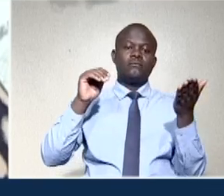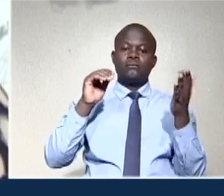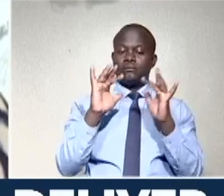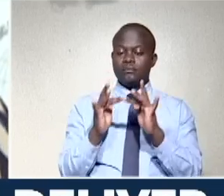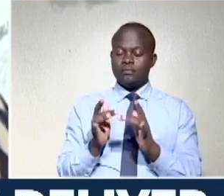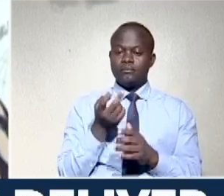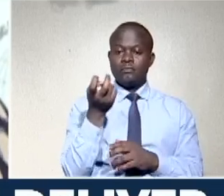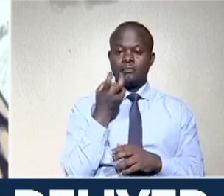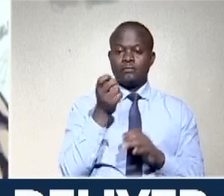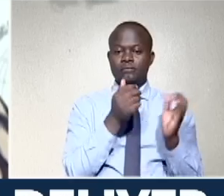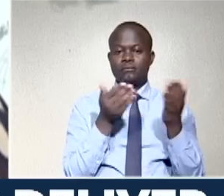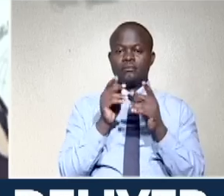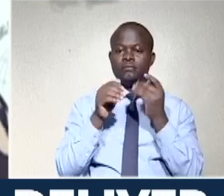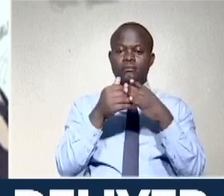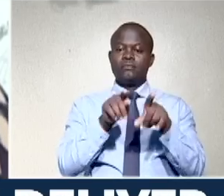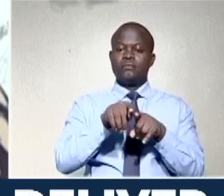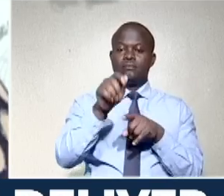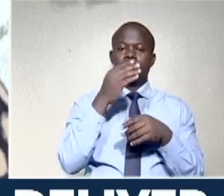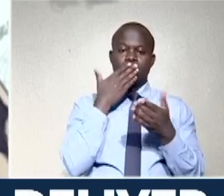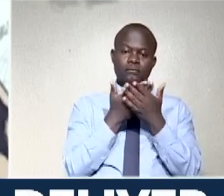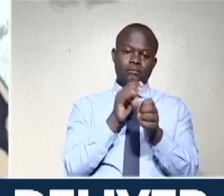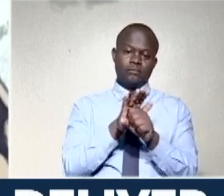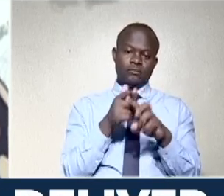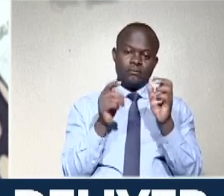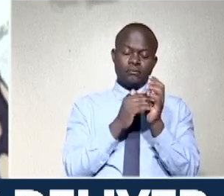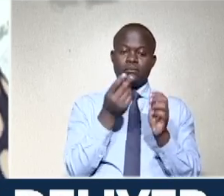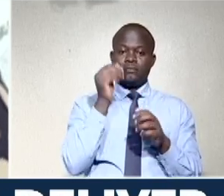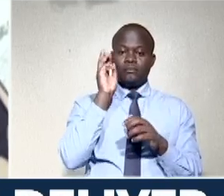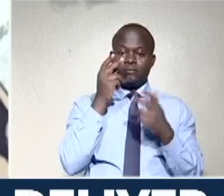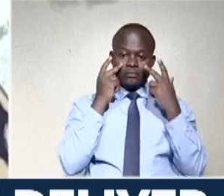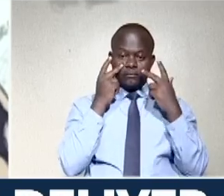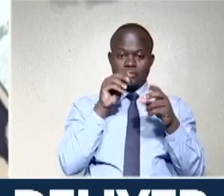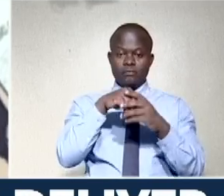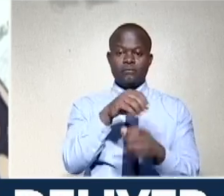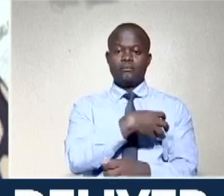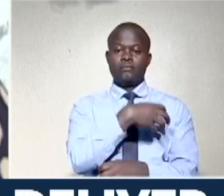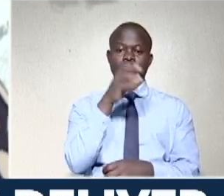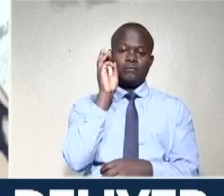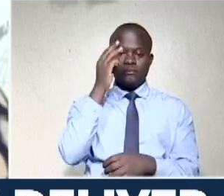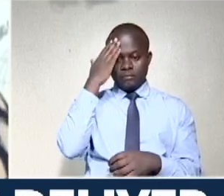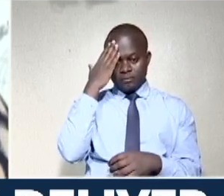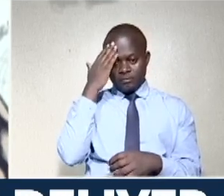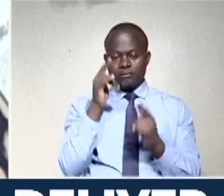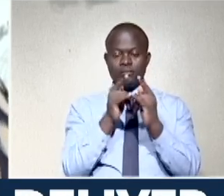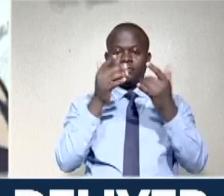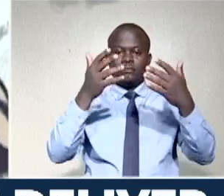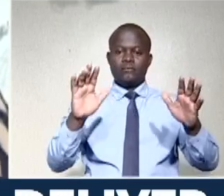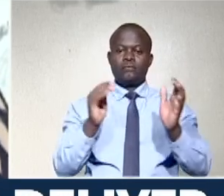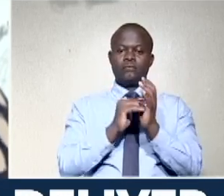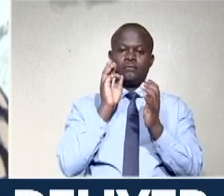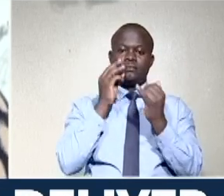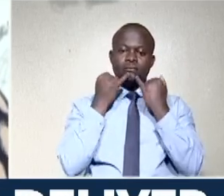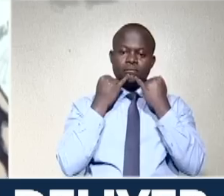zishobora kwakira abantu nk'abo ngabo ni byiza cyane. Ariko n'amafaranga tuzabona ajya mu bukungu tuzamenya inama irangiye, ariko